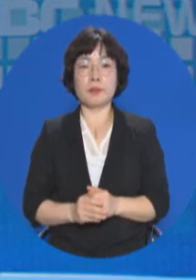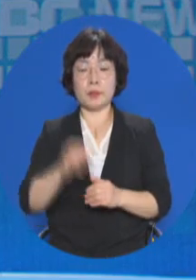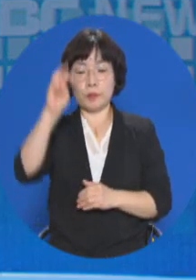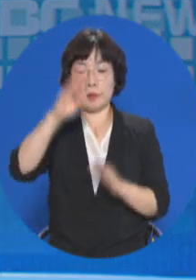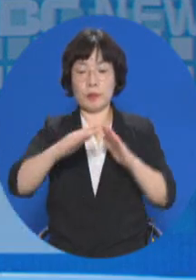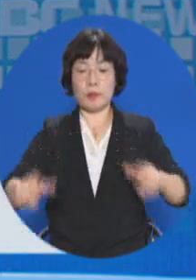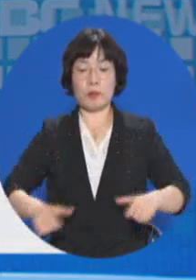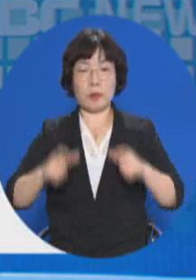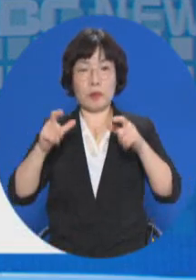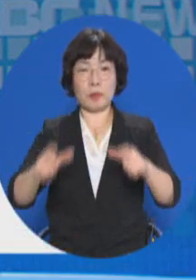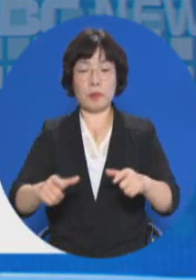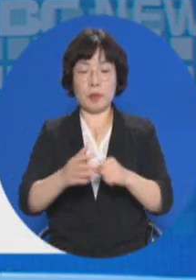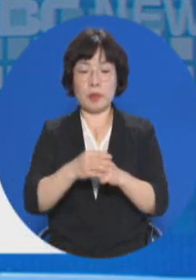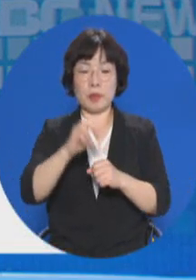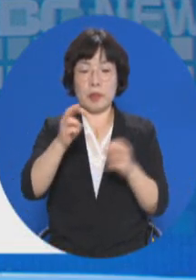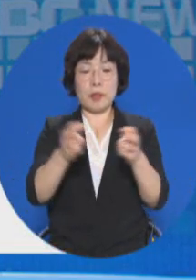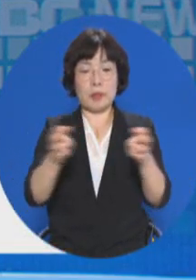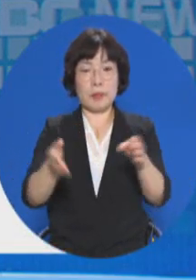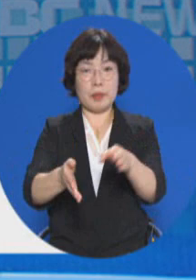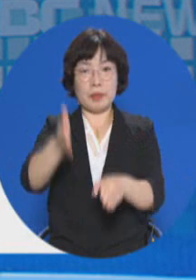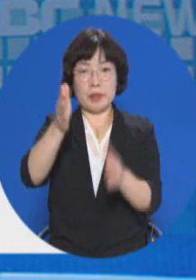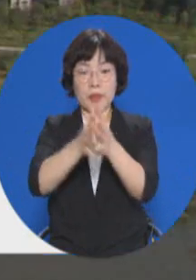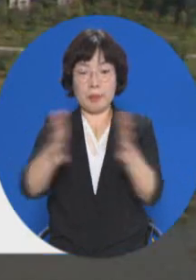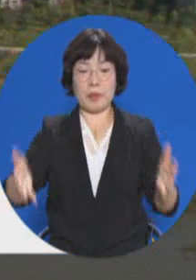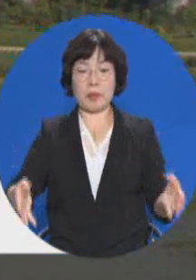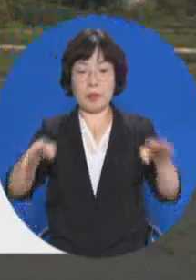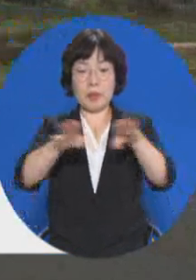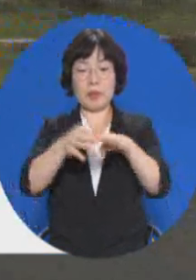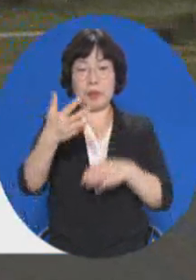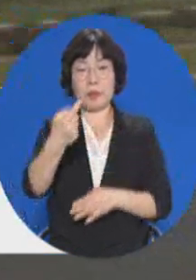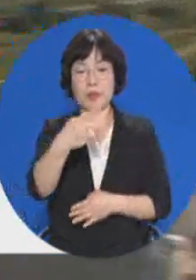광주와 전남 지역에 30층이 넘는 고층 건물이